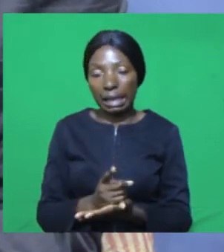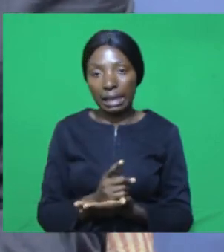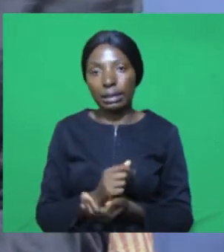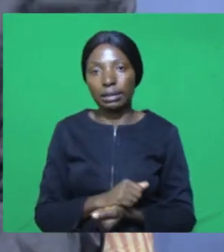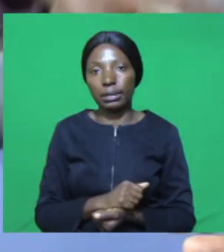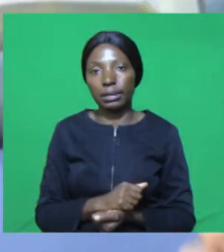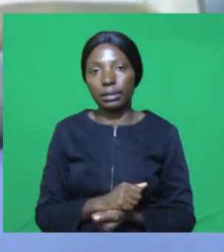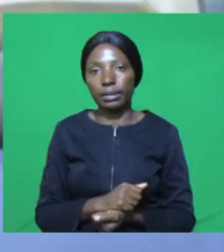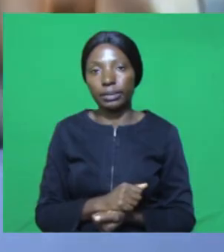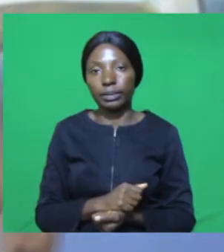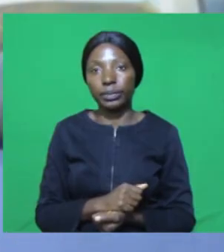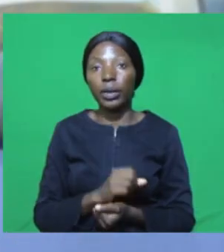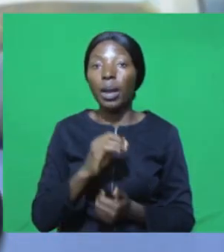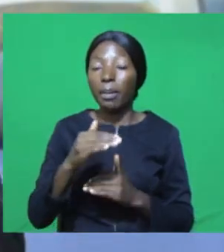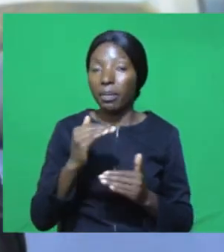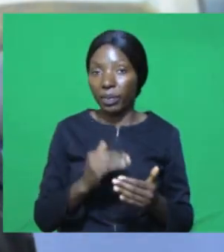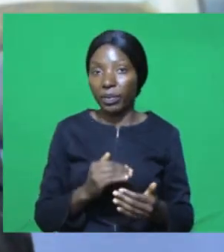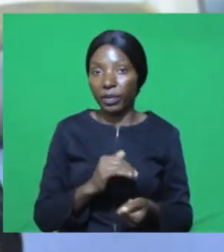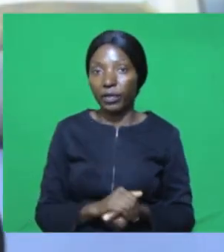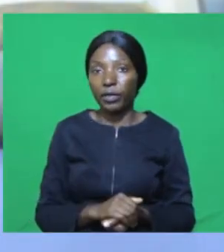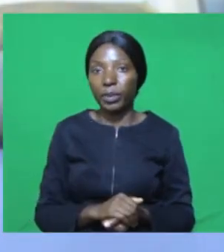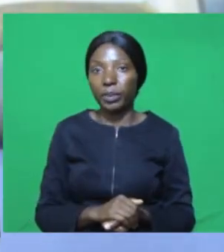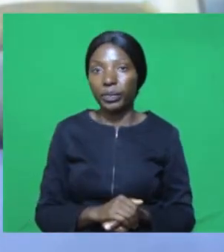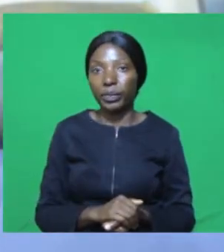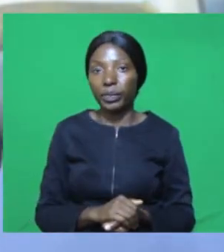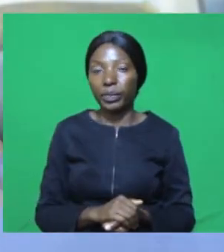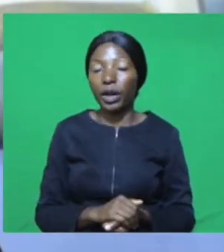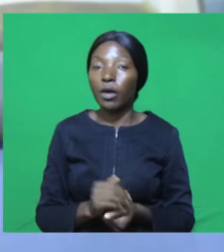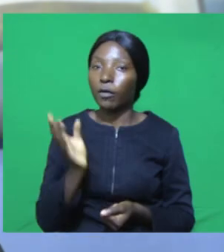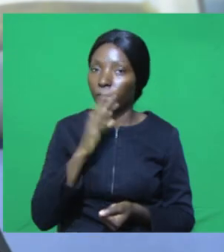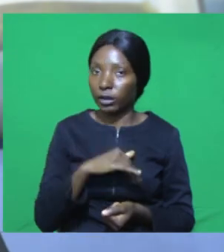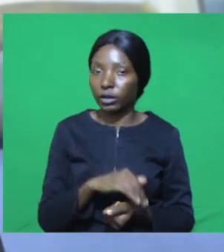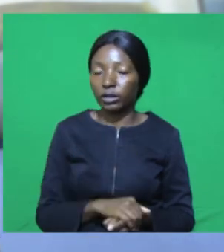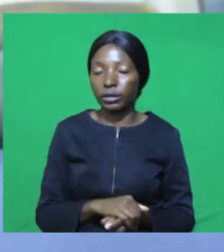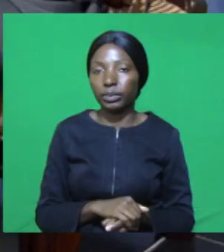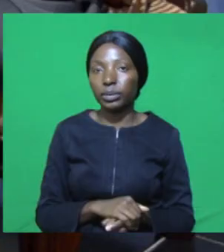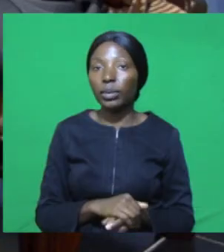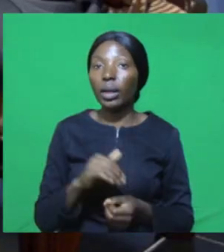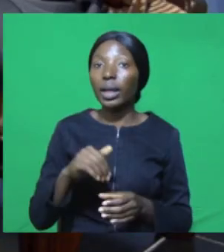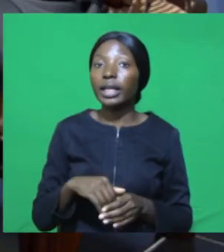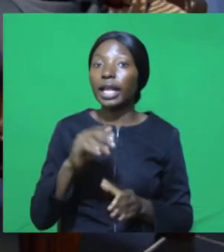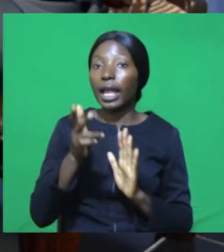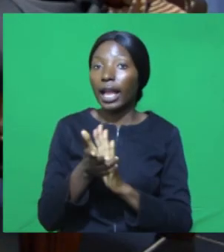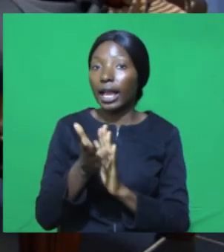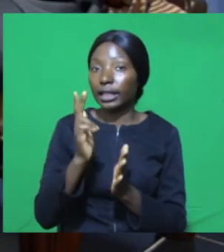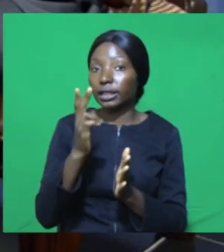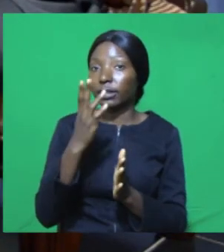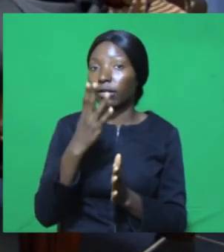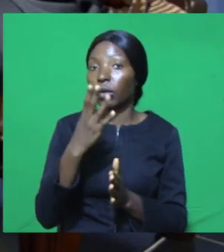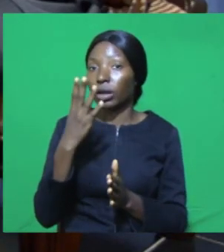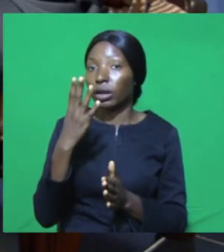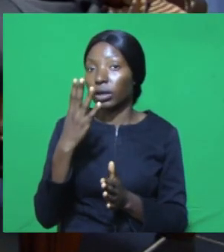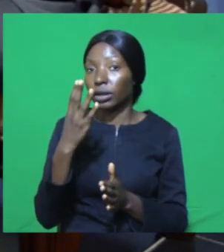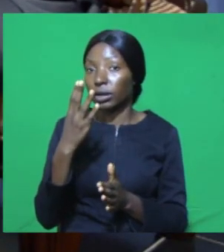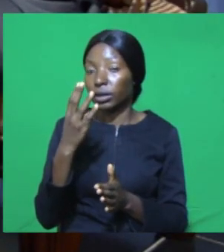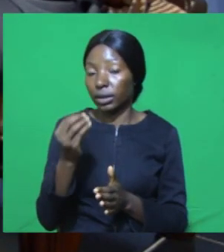yakutera. Saka tisati taonekana nevateereri. Yes, pastor. Kuna ana 1840 kuenda